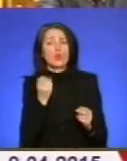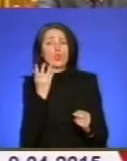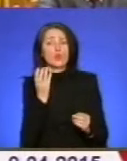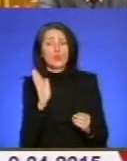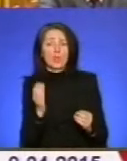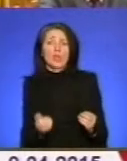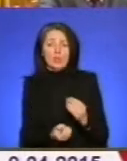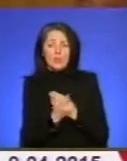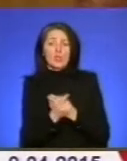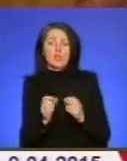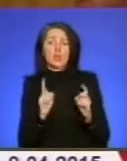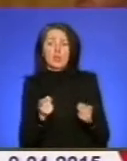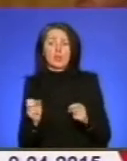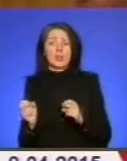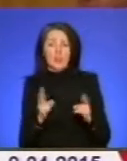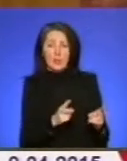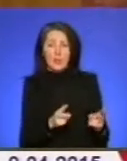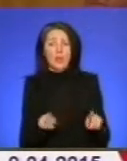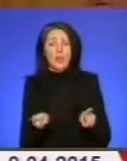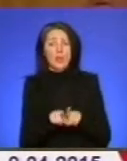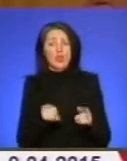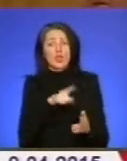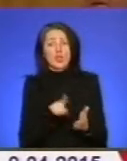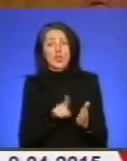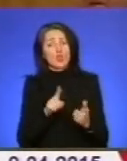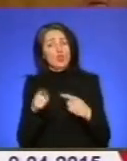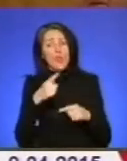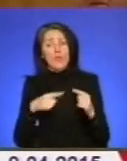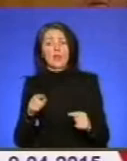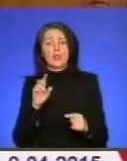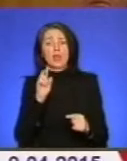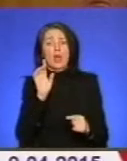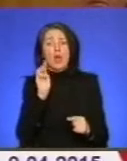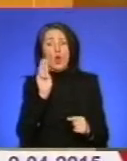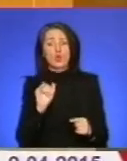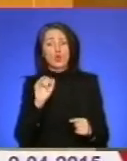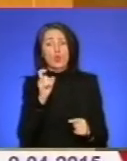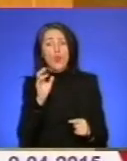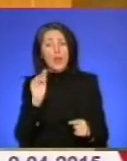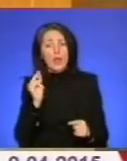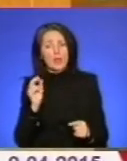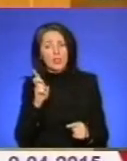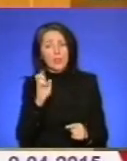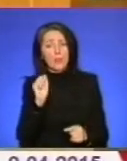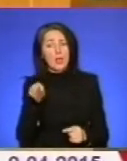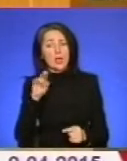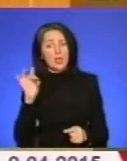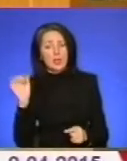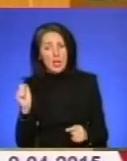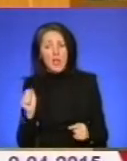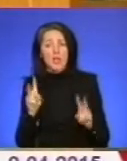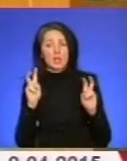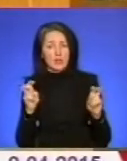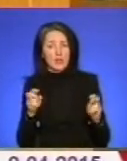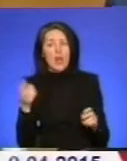президента щодо повернення Степану Бандері та Роману Шухевичу звання Герой України. Далі на порядку денному – звіт про роботу голови